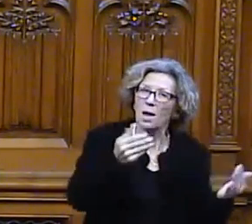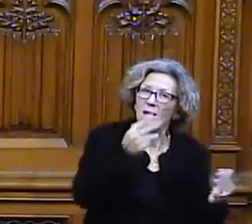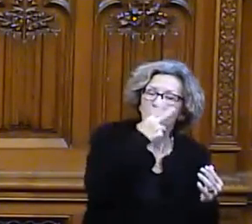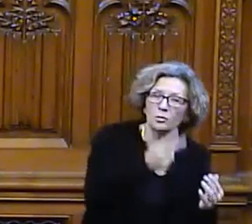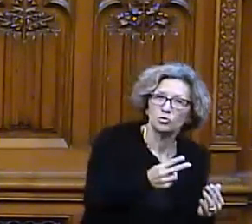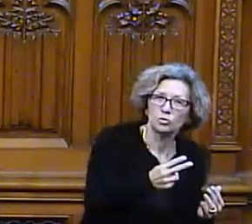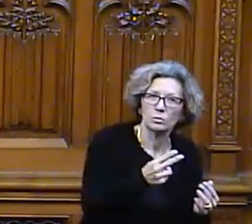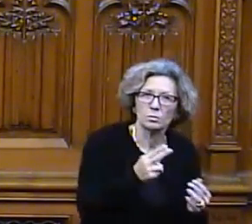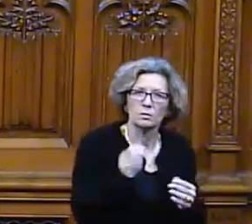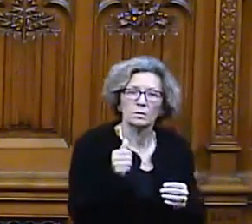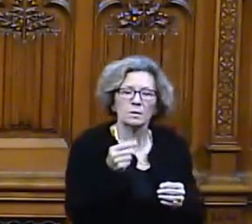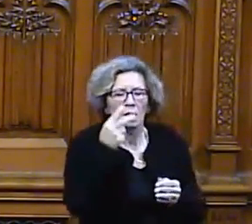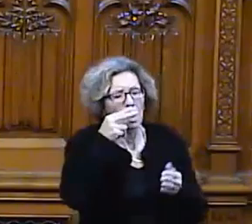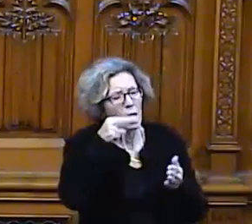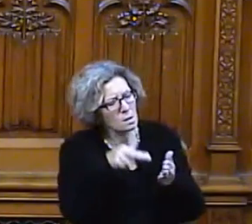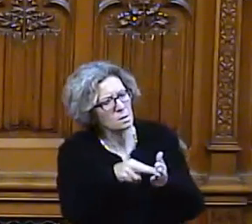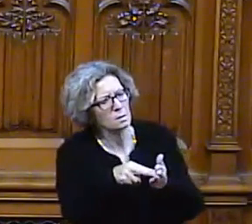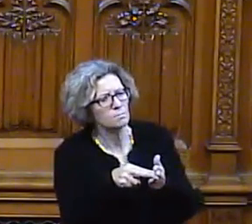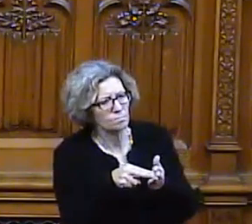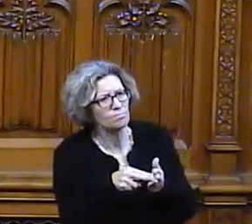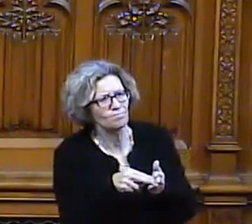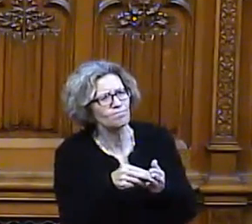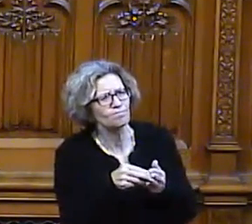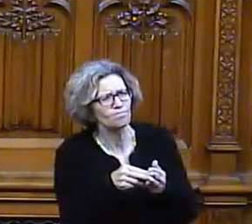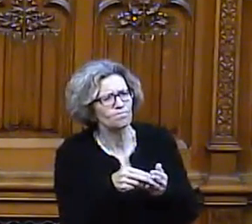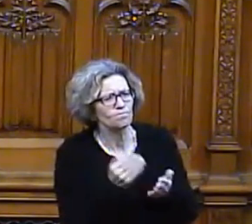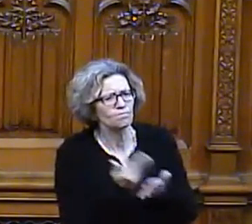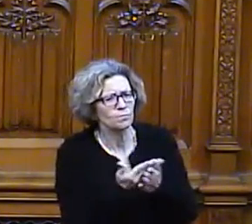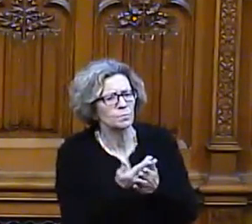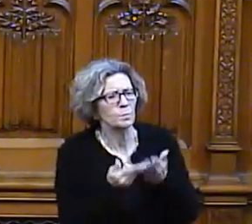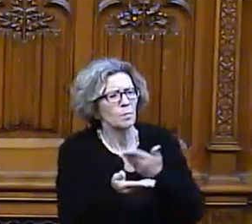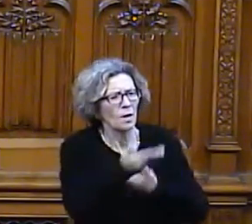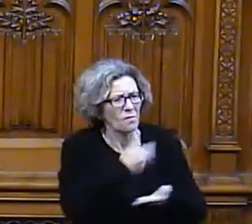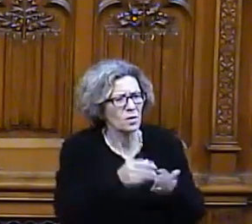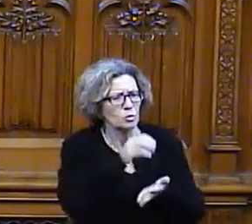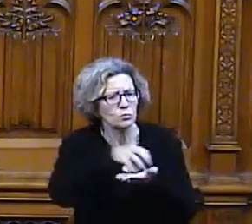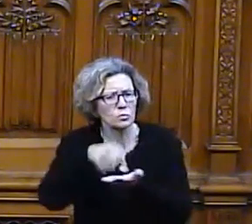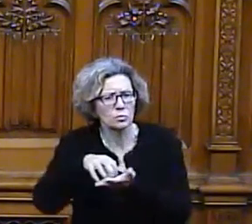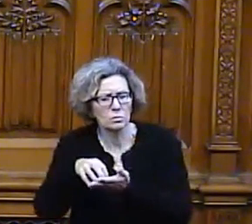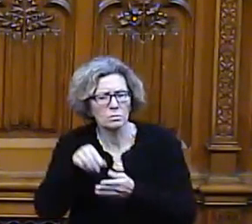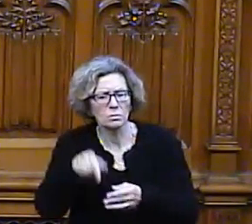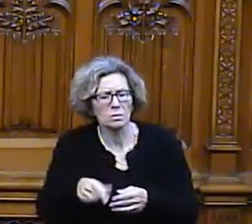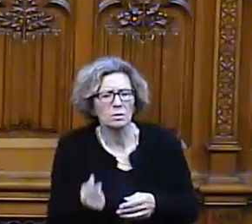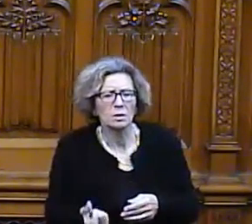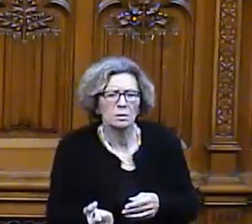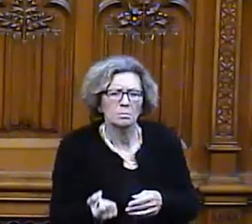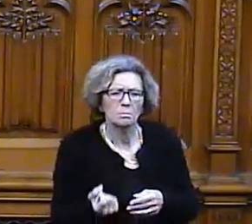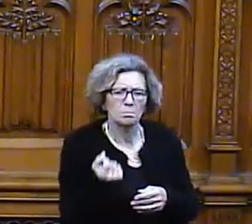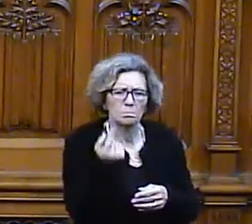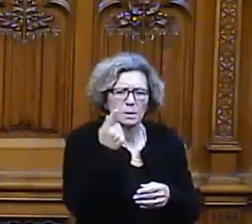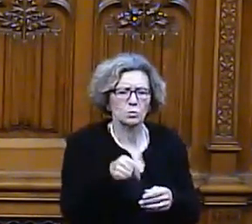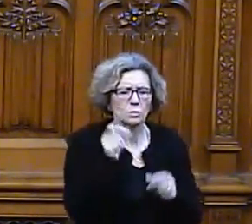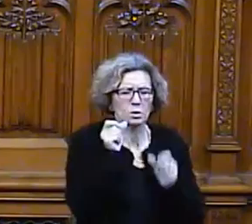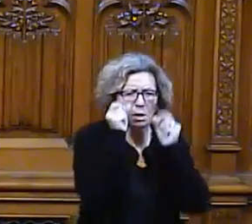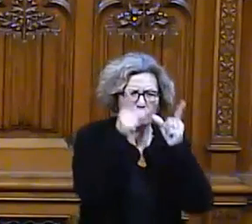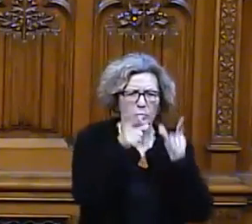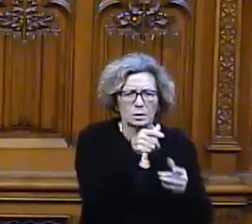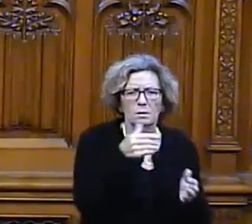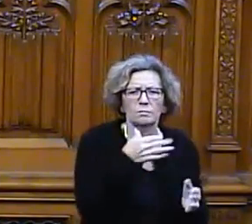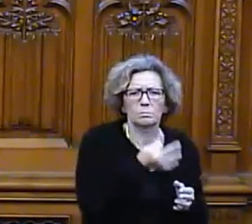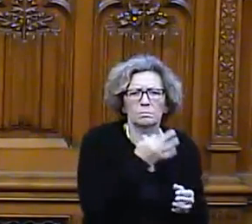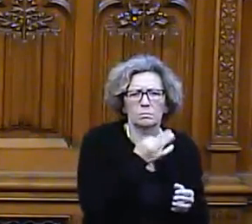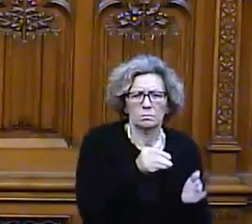hat, Einsicht dahin, dass gerade der Wirtschaftsstandort besondere Aufmerksamkeit